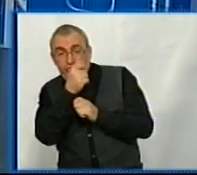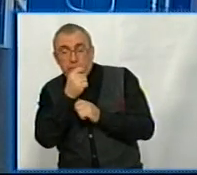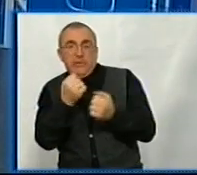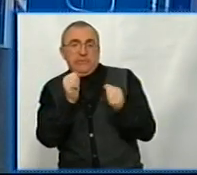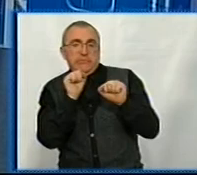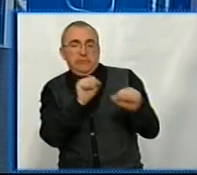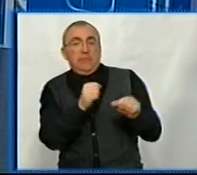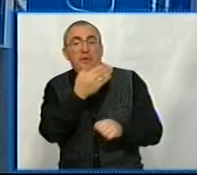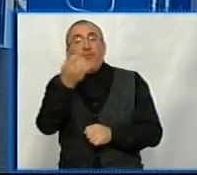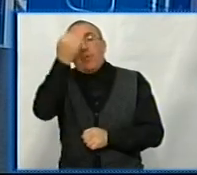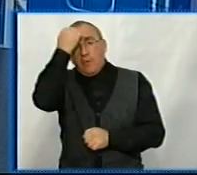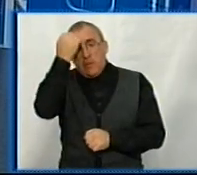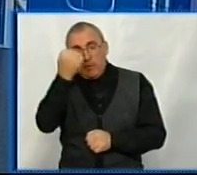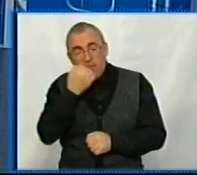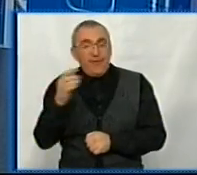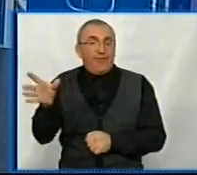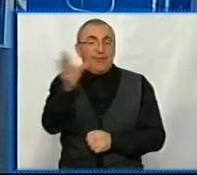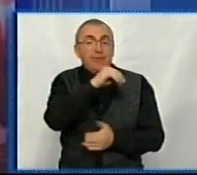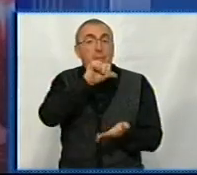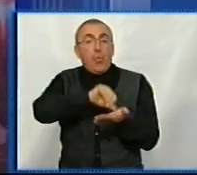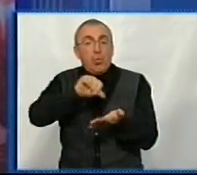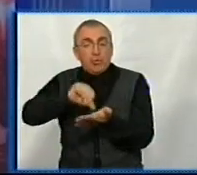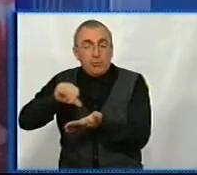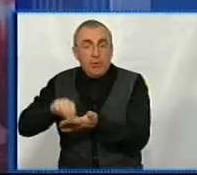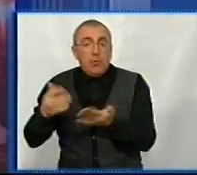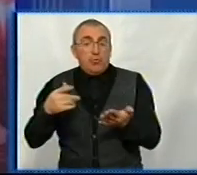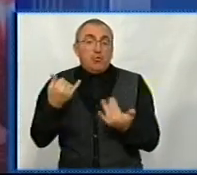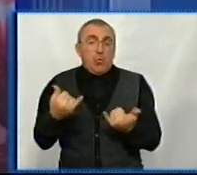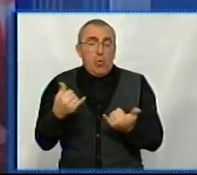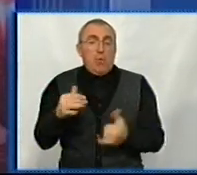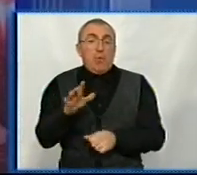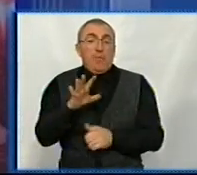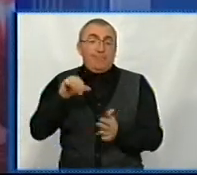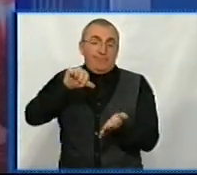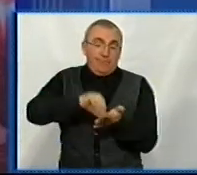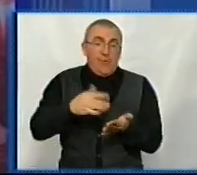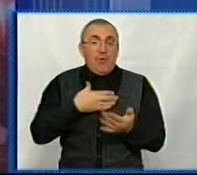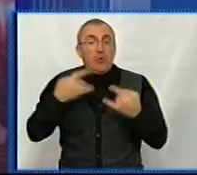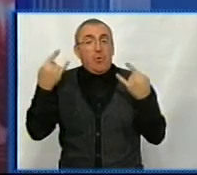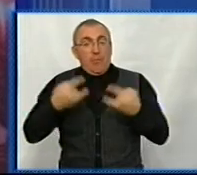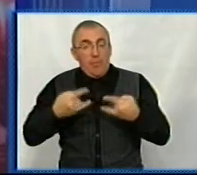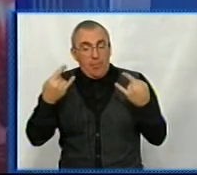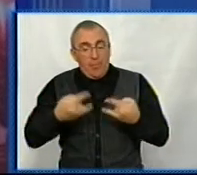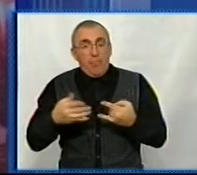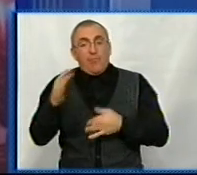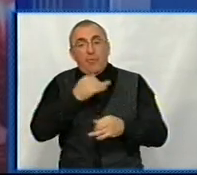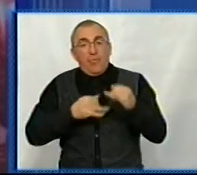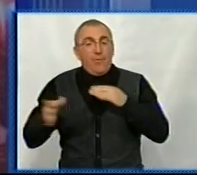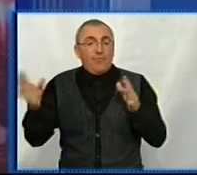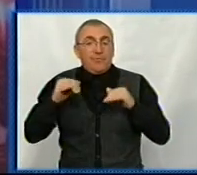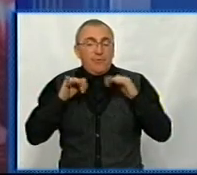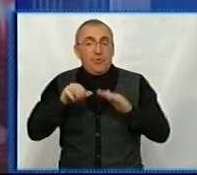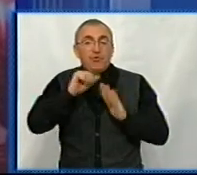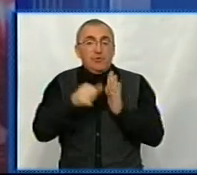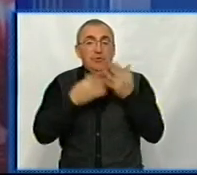захистили. Я вам дякую. Дякую всім учасникам, які сьогодні брали участь в нашій програмі, говорили про всеукраїнську акцію